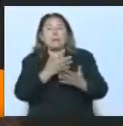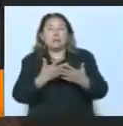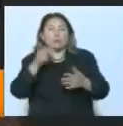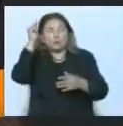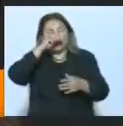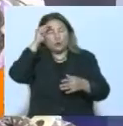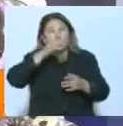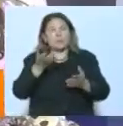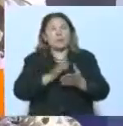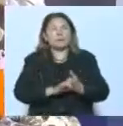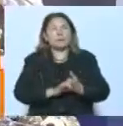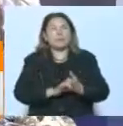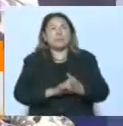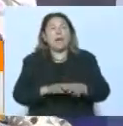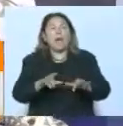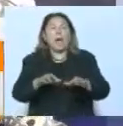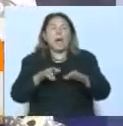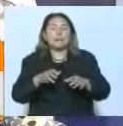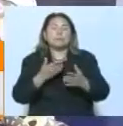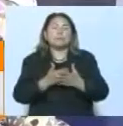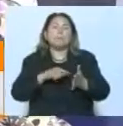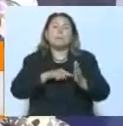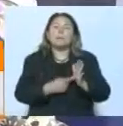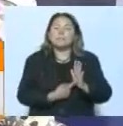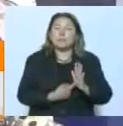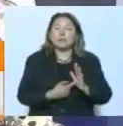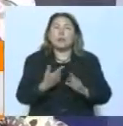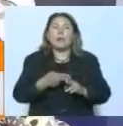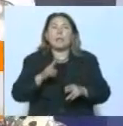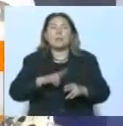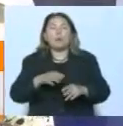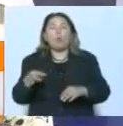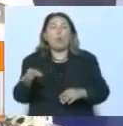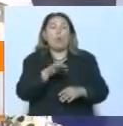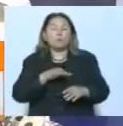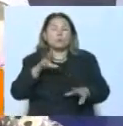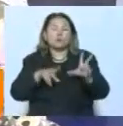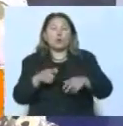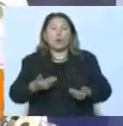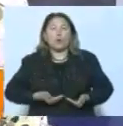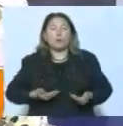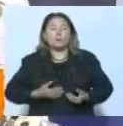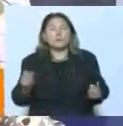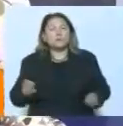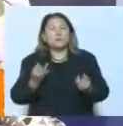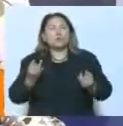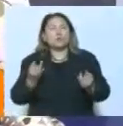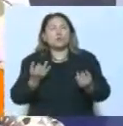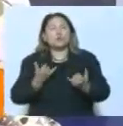жолдарымен де танысады. IT хабтың негізгі мақсаты бұл осы облыстағы өңірдегі IT-ға қызығушы